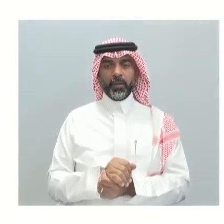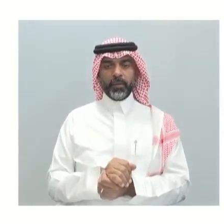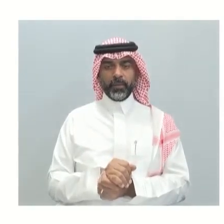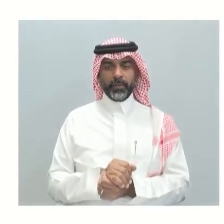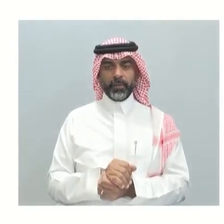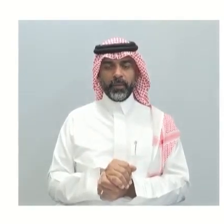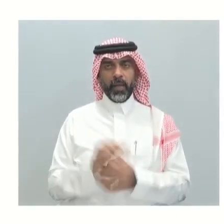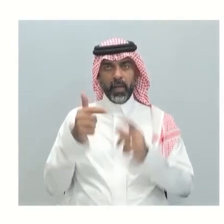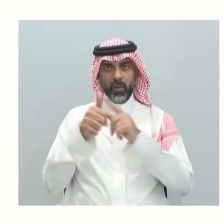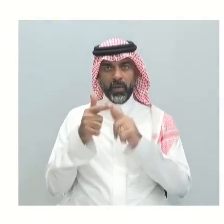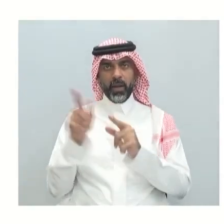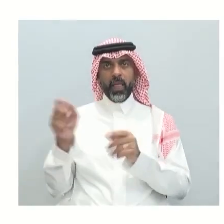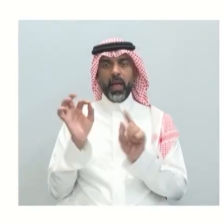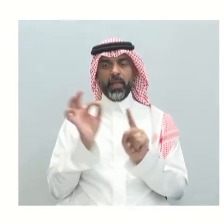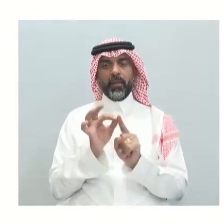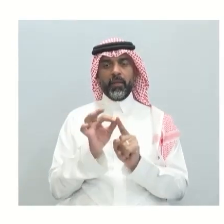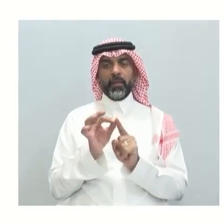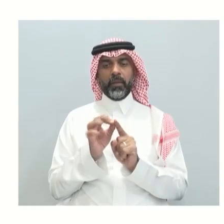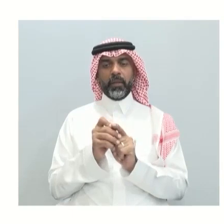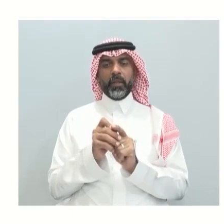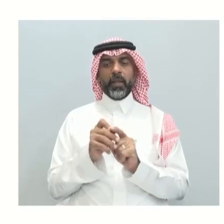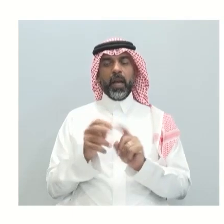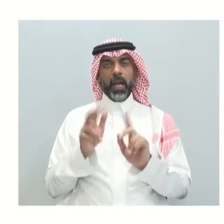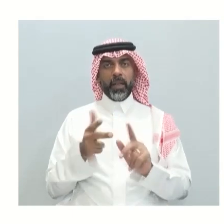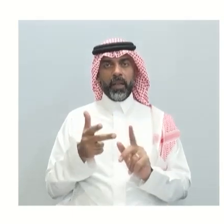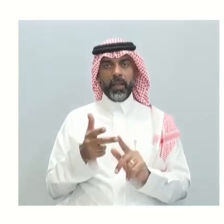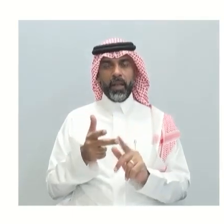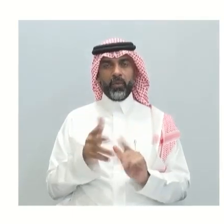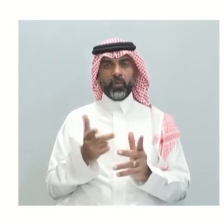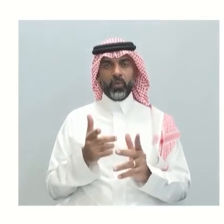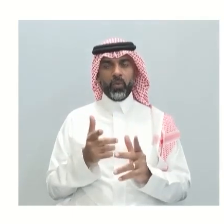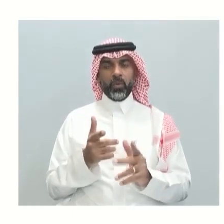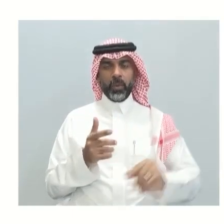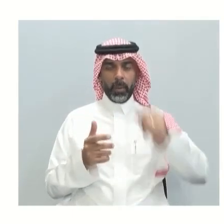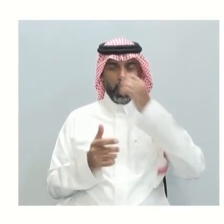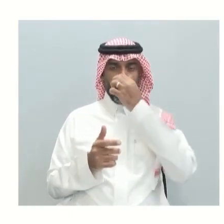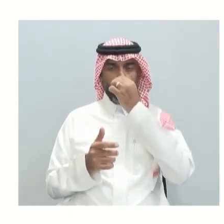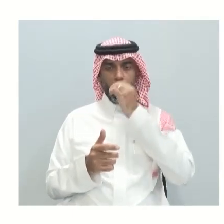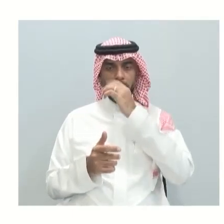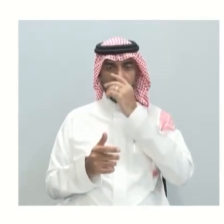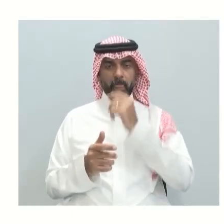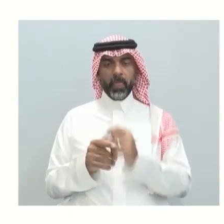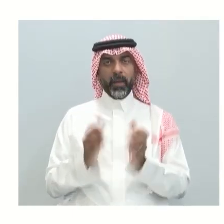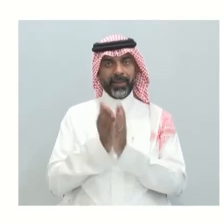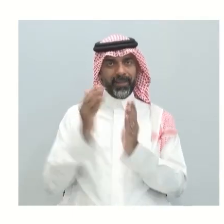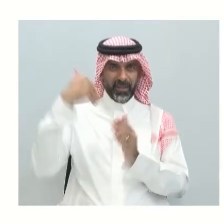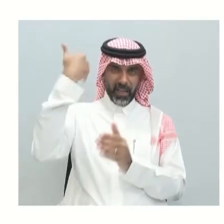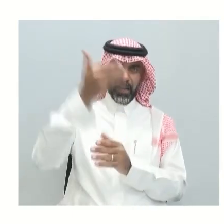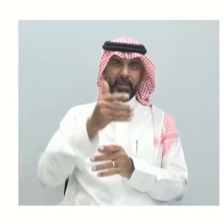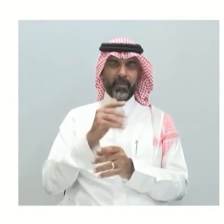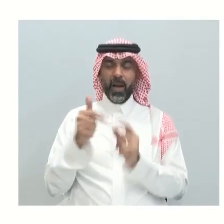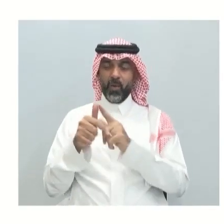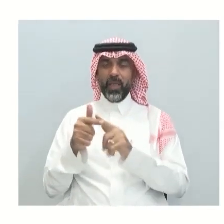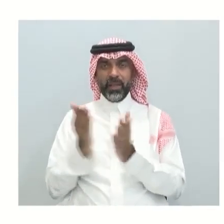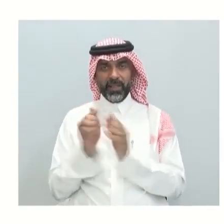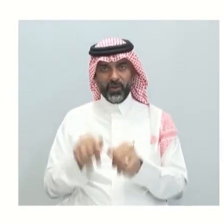اهدافنا لدرس اليوم ايضا خلال دراستنا لهذا الدرس لدينا هدف نسعى سويا لتحقيقه في الدرس الدرس القادم وهو ان تصف